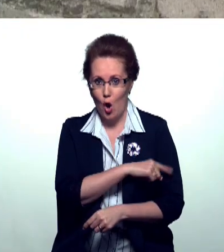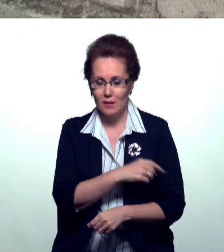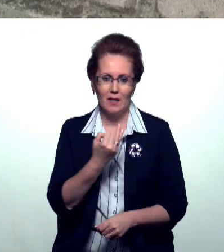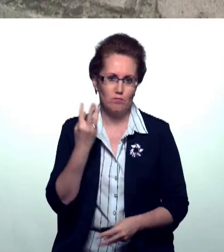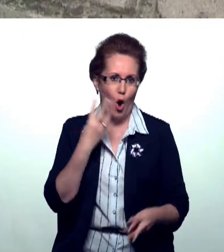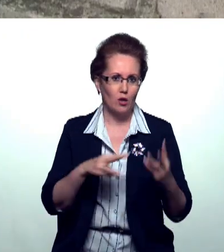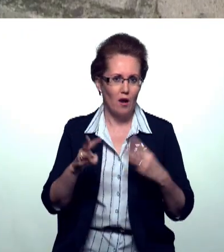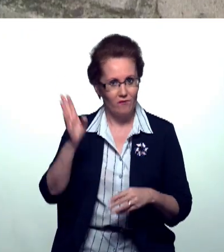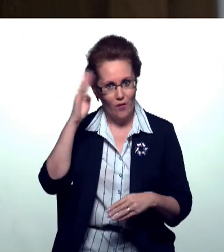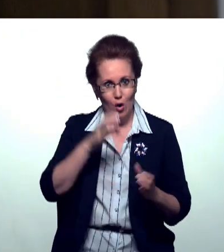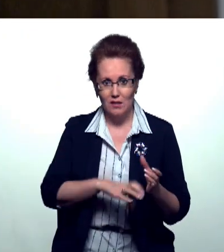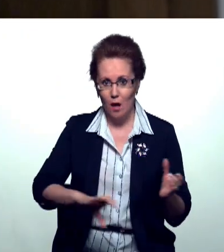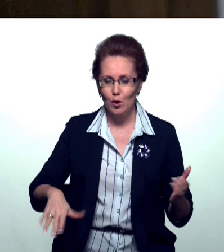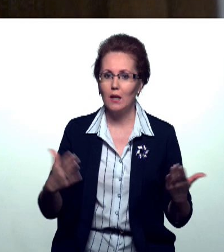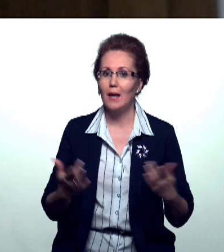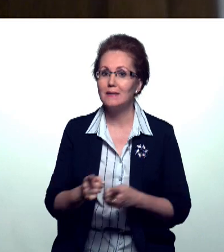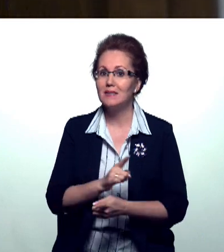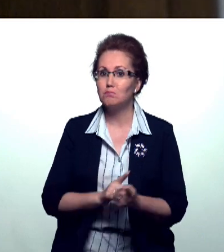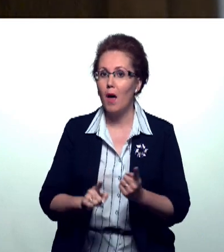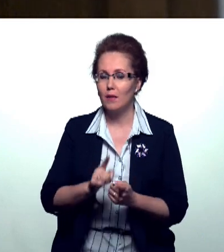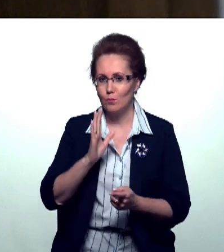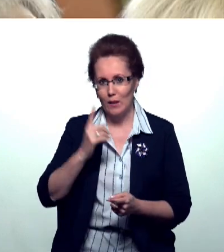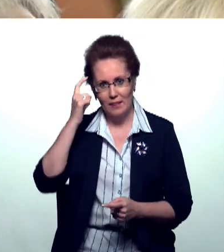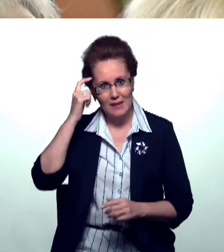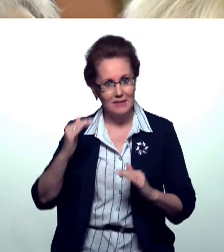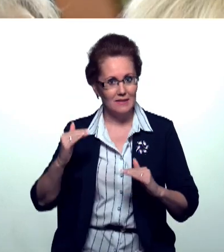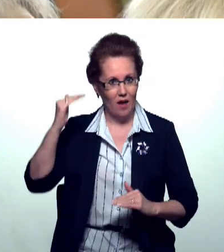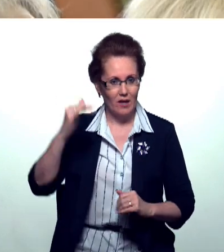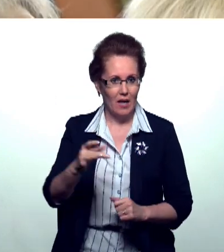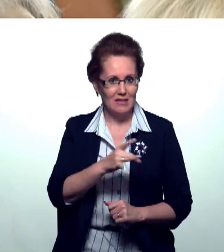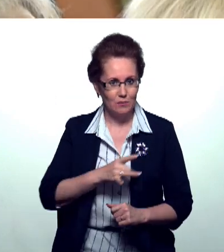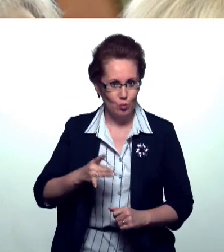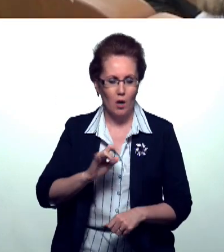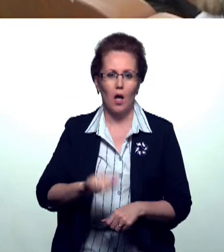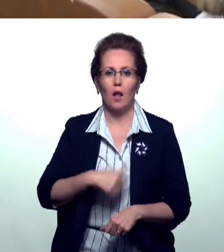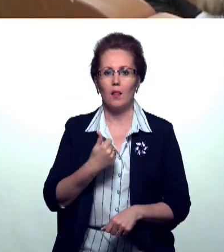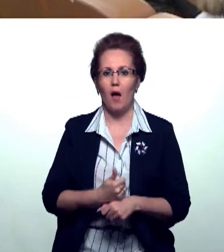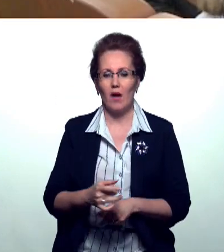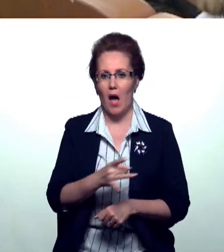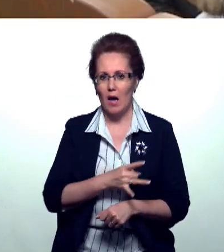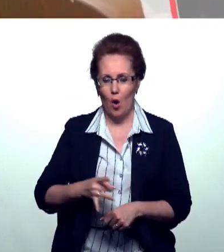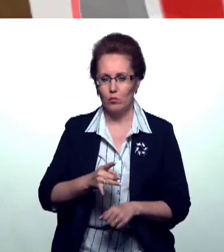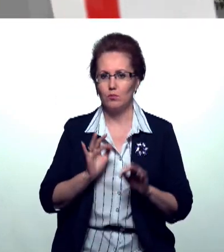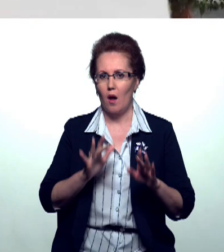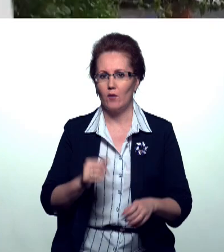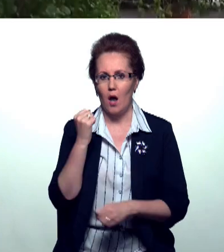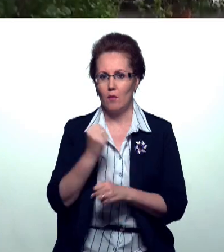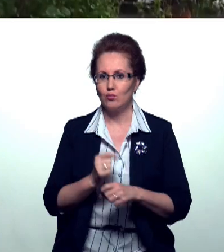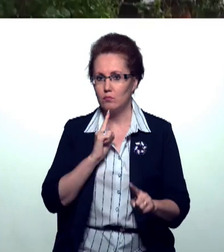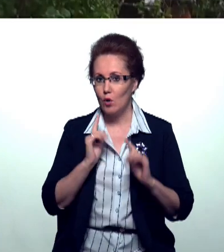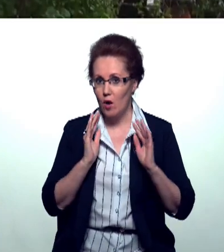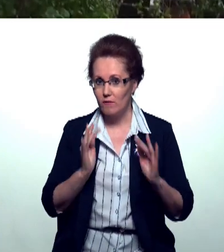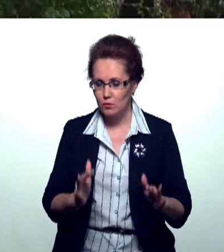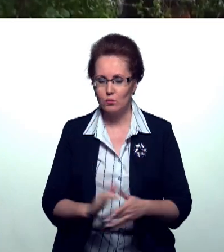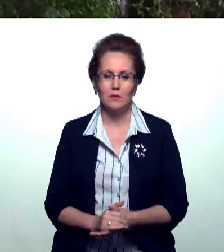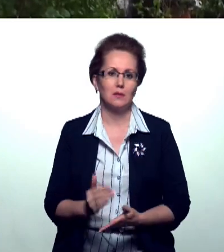модернизация водоснабжения. Каких изменений ждут на севере республики? Глава региона провел рабочую поездку в Балезино.